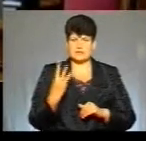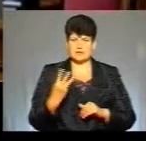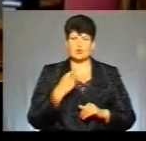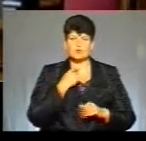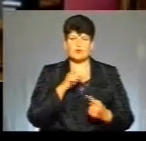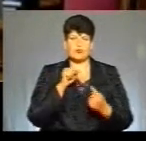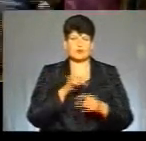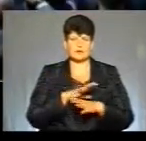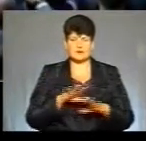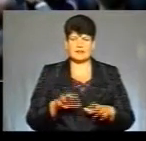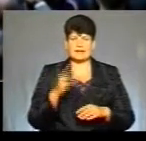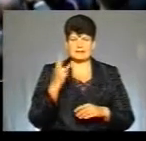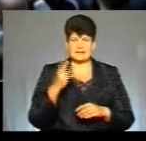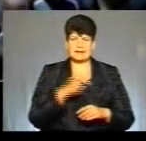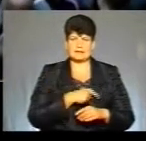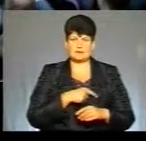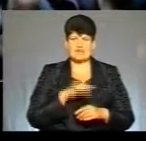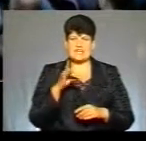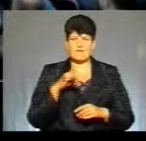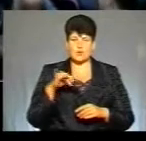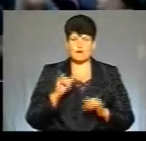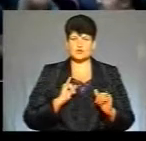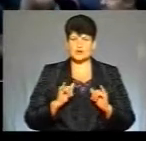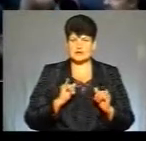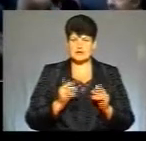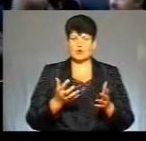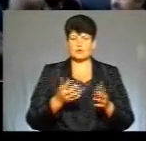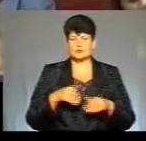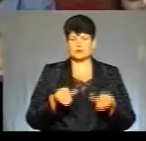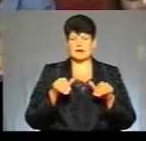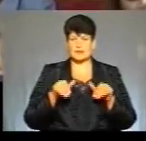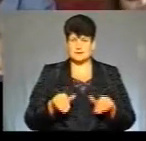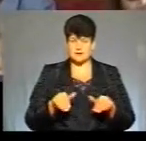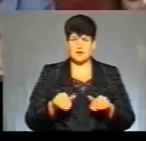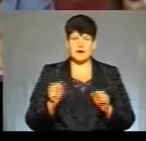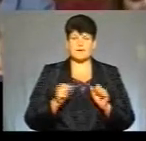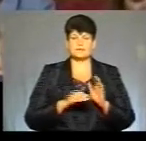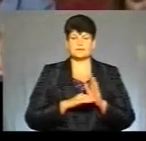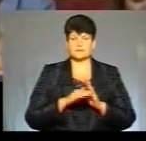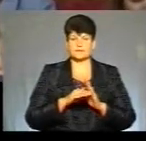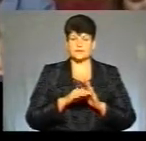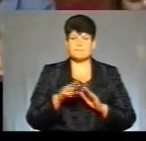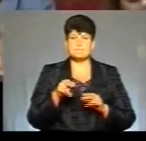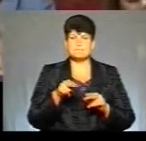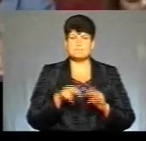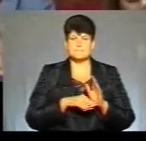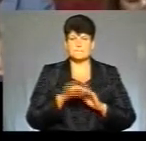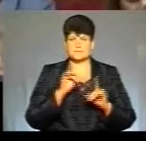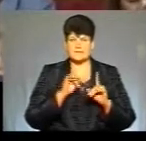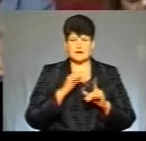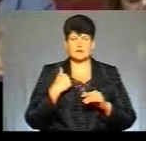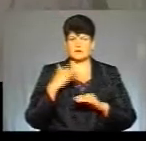не було, однак 3 депутати від Європейської солідарності утрималися, а парламентарі від фракції «Опозиційна платформа за життя»